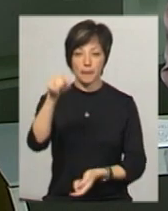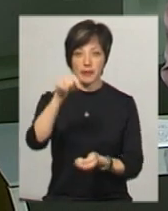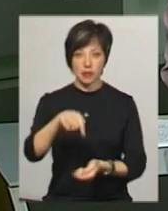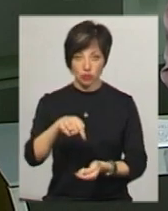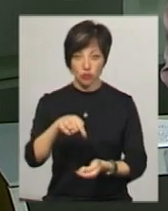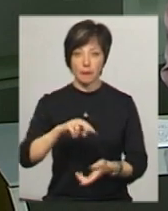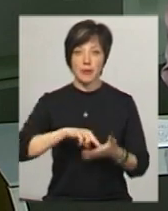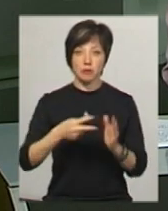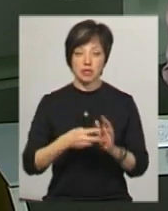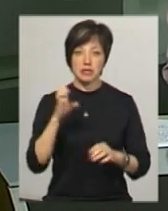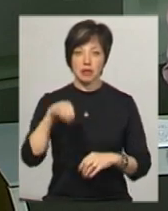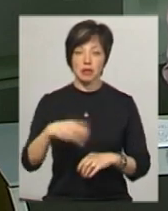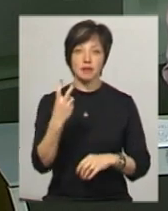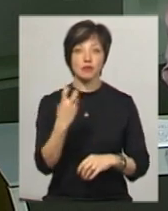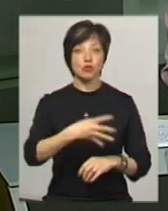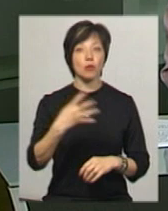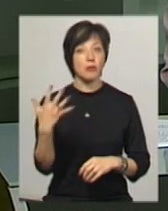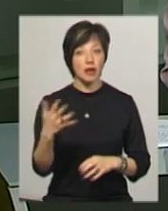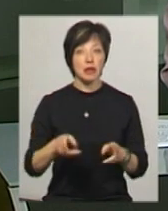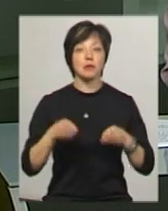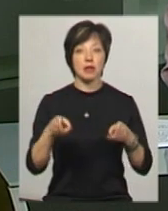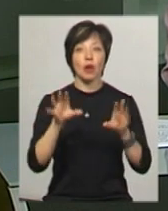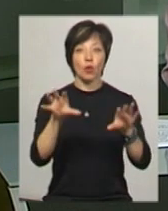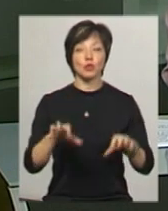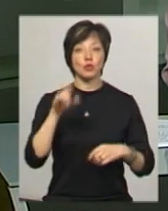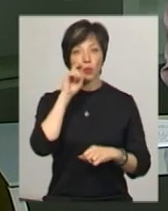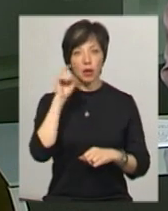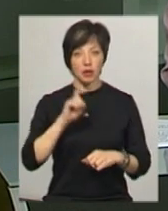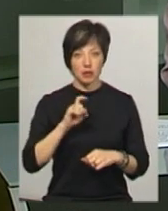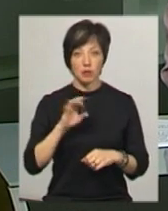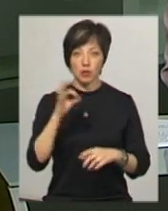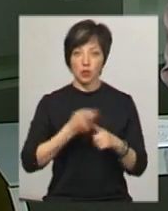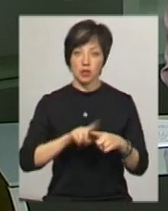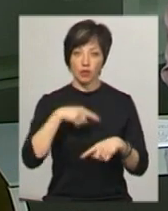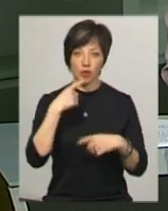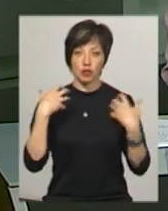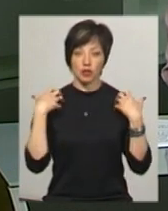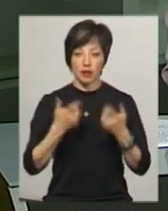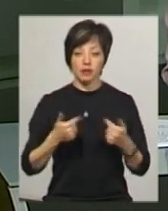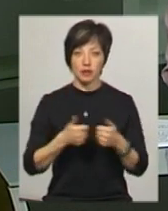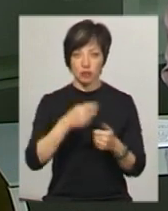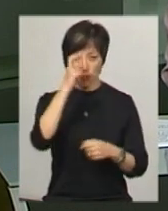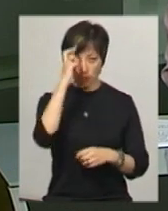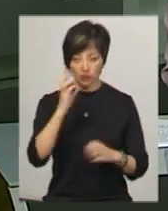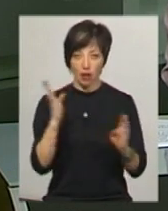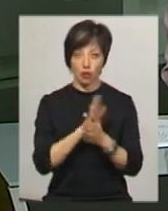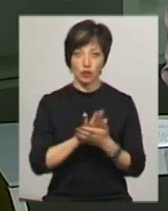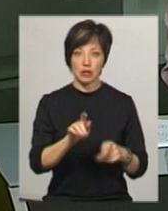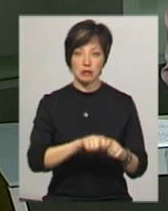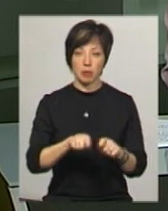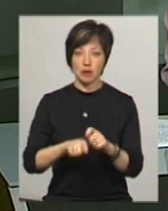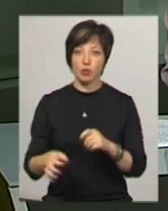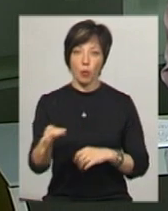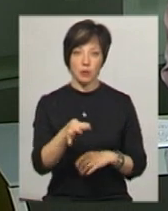призначення, передбачає стаття 245 Кримінального кодексу України. Про це говорить начальник відділу Державної екологічної